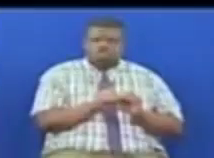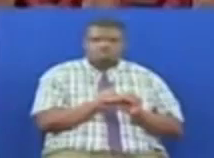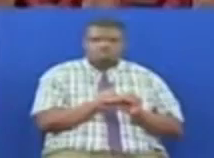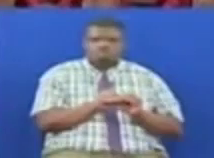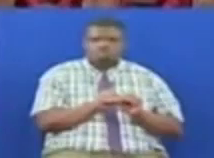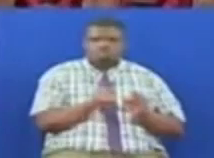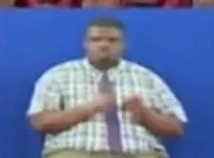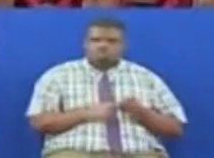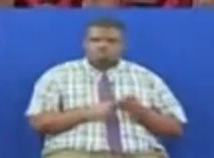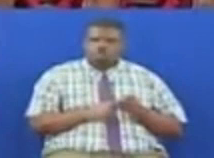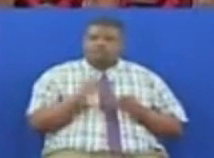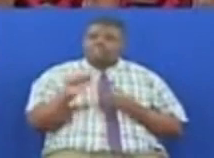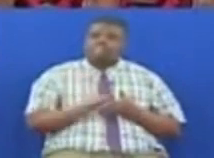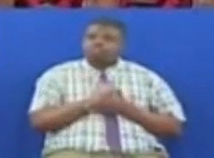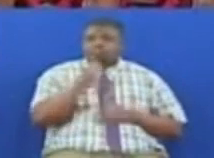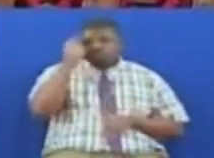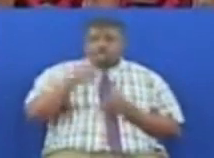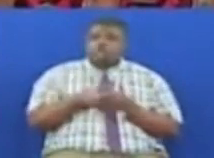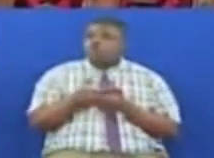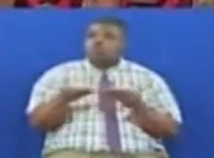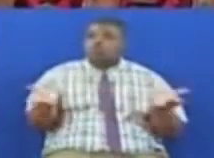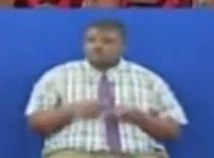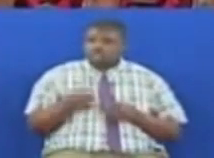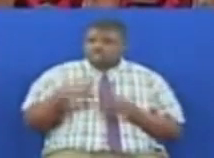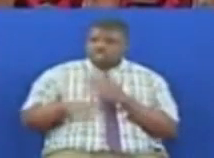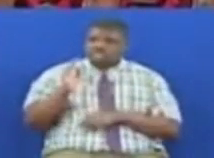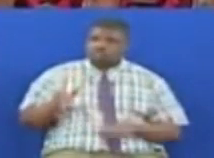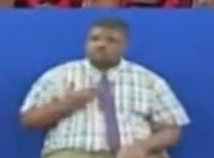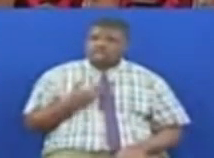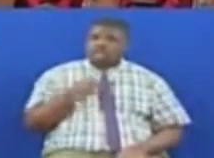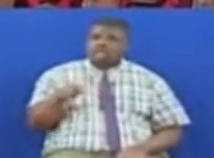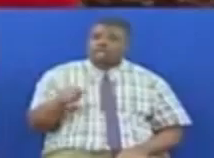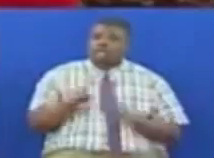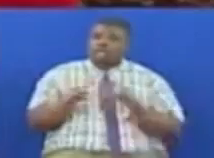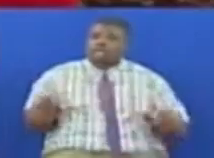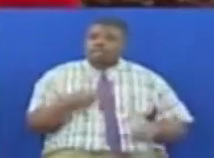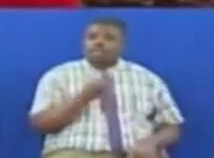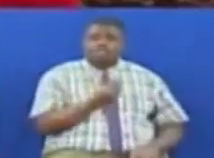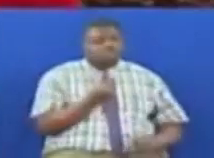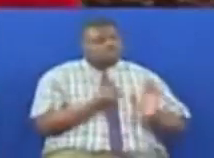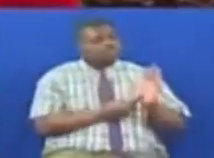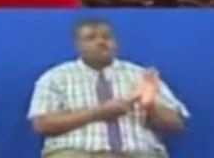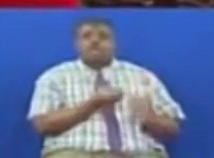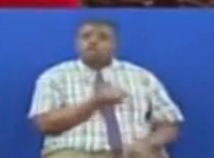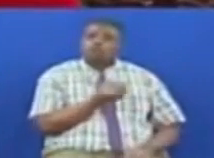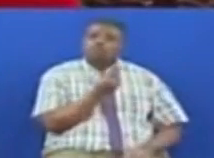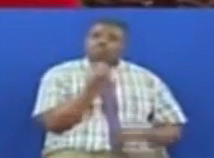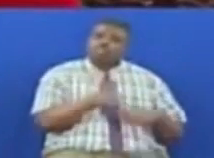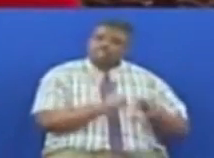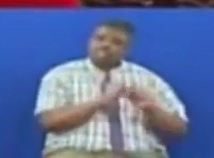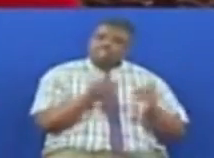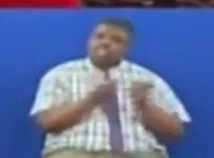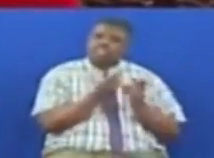3 kifutwe kwa kuwa hakina maana yoyote zaidi ya kutaka ibara ya 26 ibara ndogo ya 2 itekelezwe sawa na